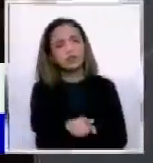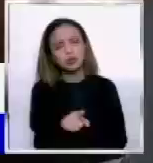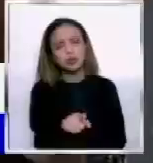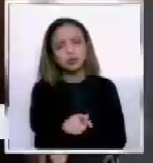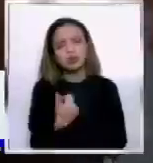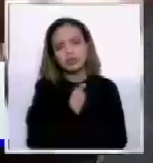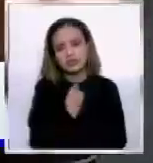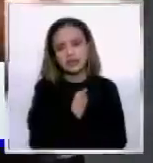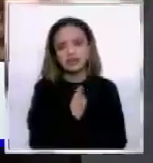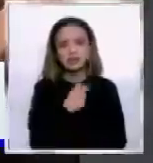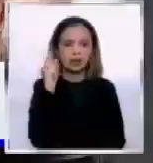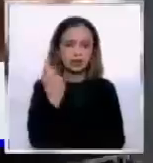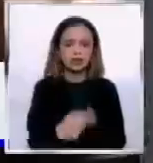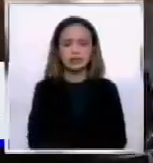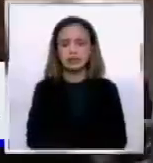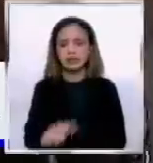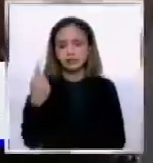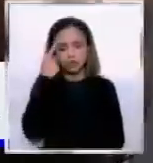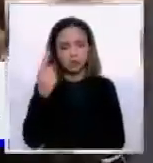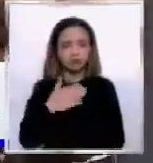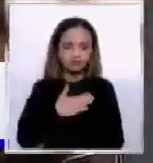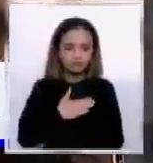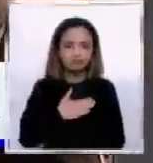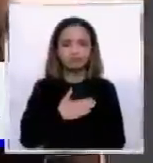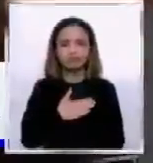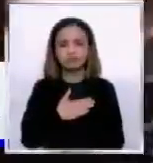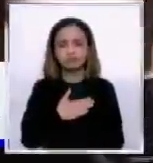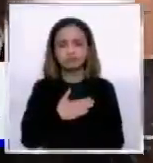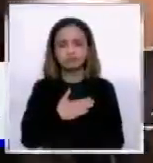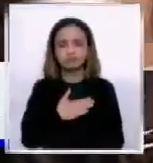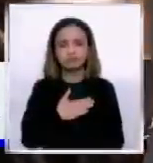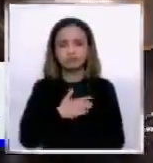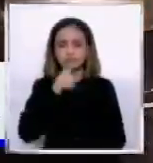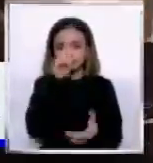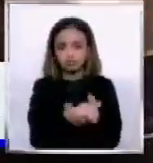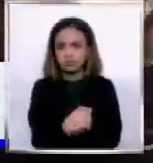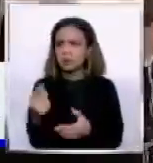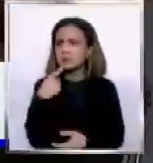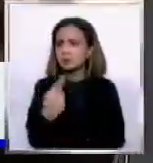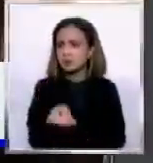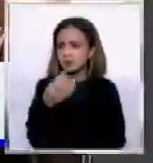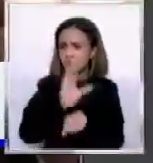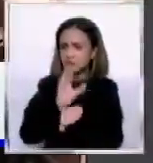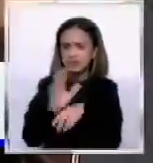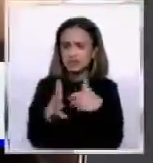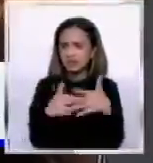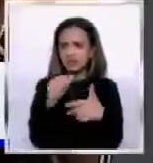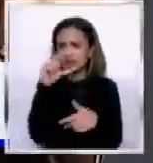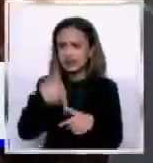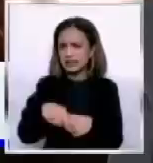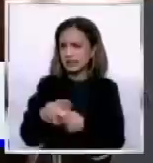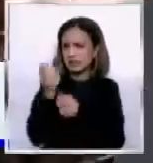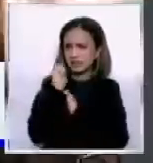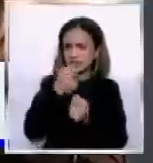lang, panata ko po ito, taon-taon po ito, panata ko ito. Panata mo? Apo. Eh sabi na simbahan, kahit hindi nyo saktan sarili nyo, patatawarin